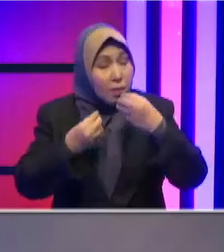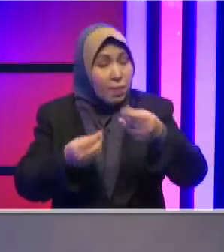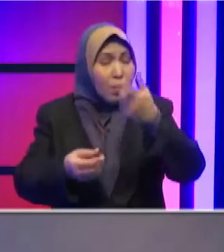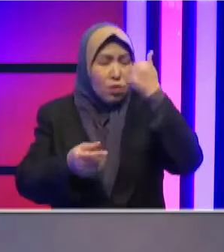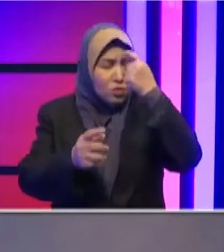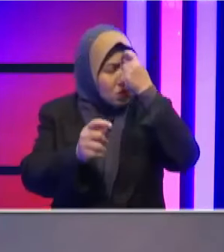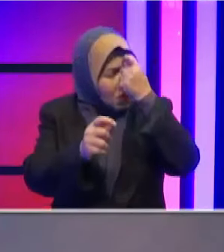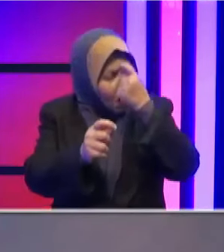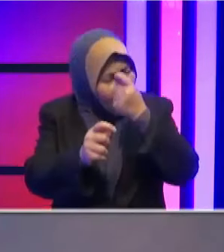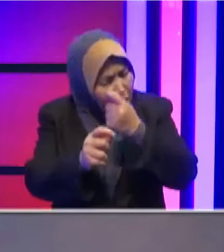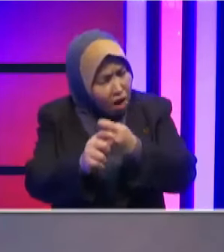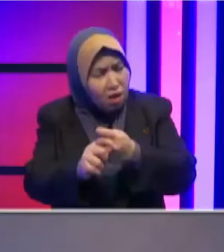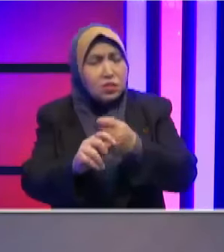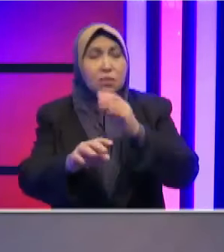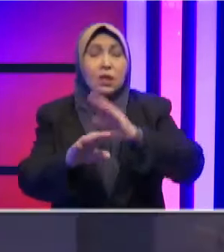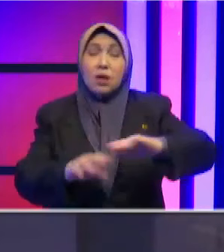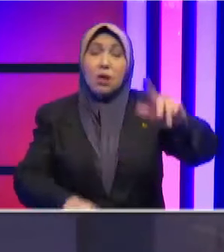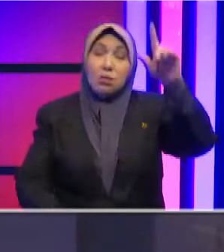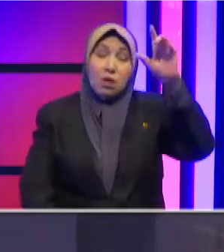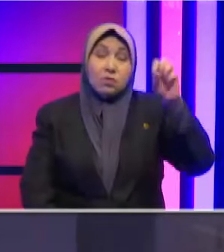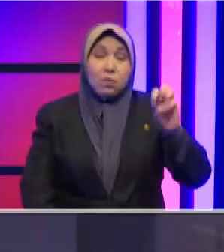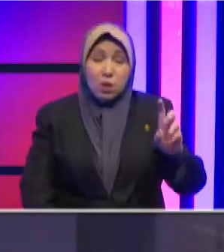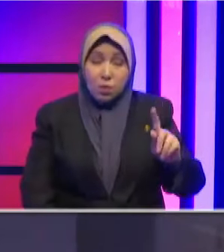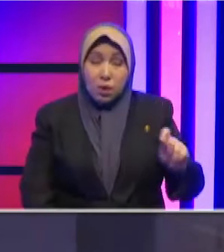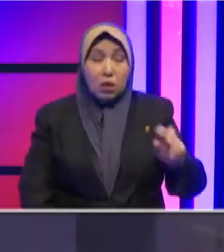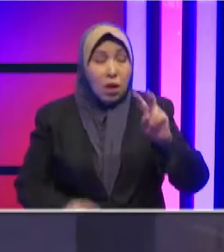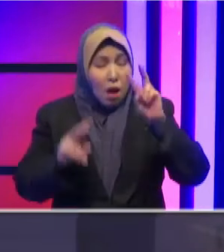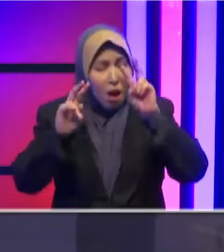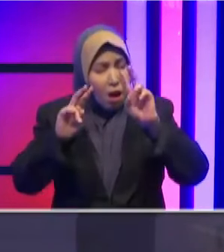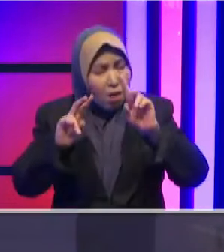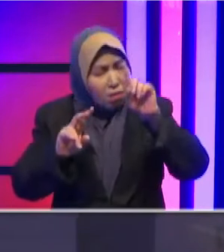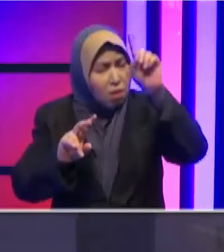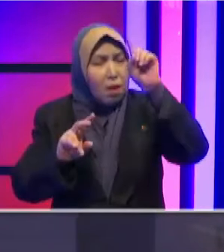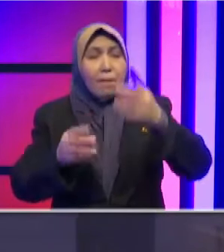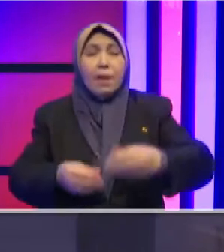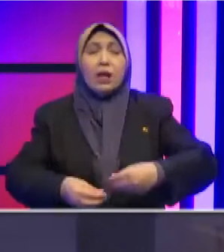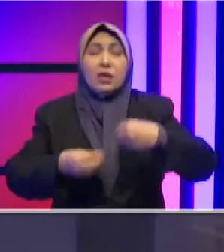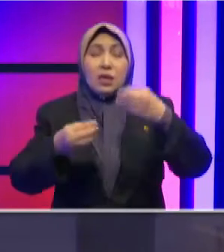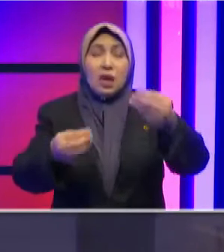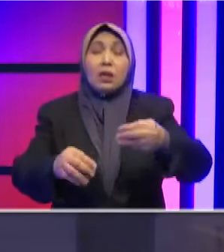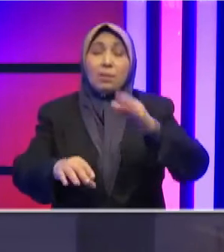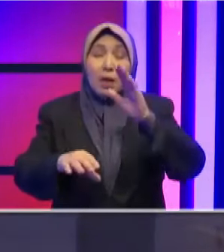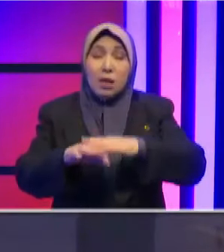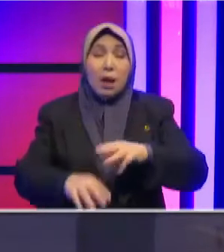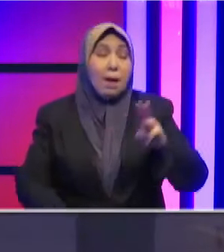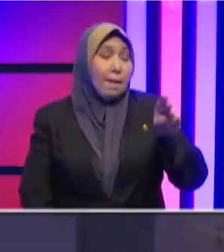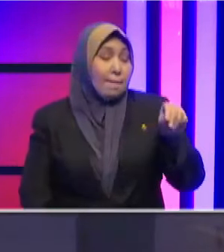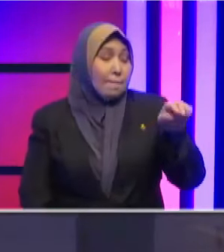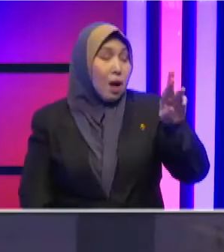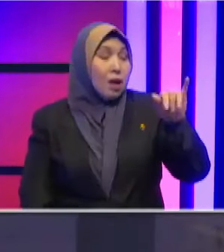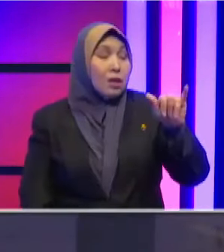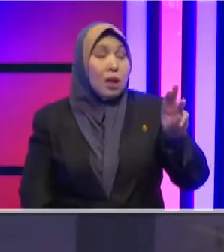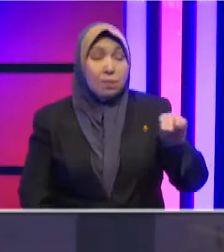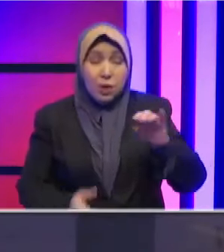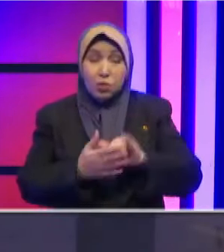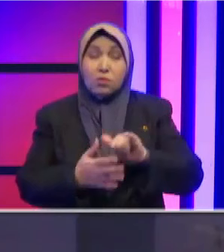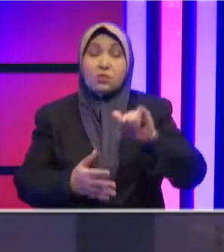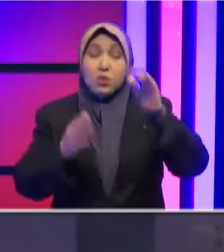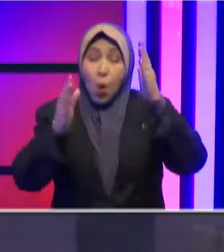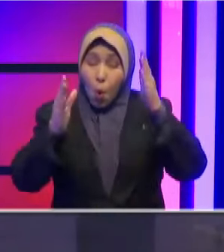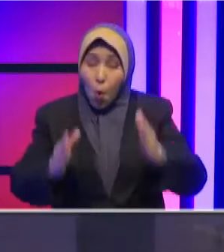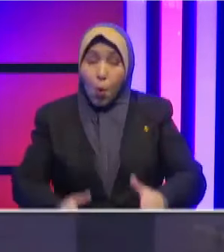ketaqwaan beliau kepada Allah subhanahuwata'ala tengok Allah berikan kepada Maryam itu seorang anak menjadi